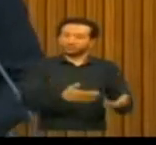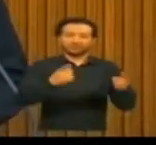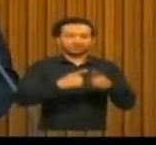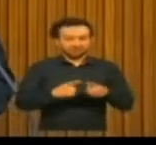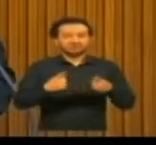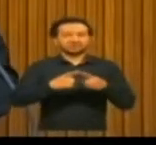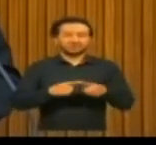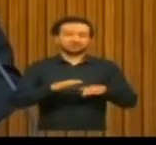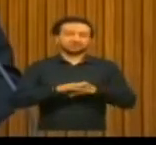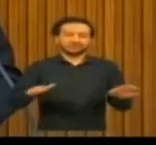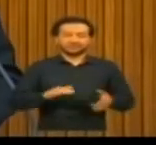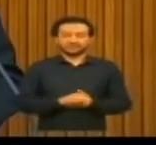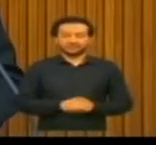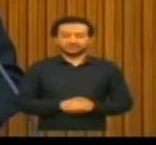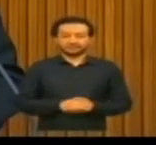mı sayıldı.